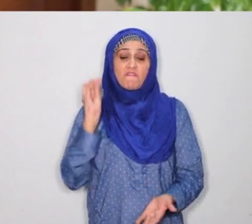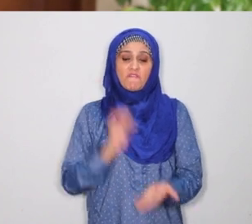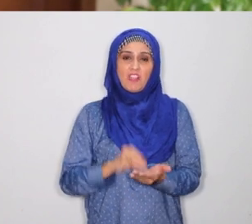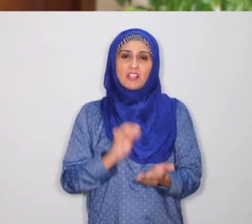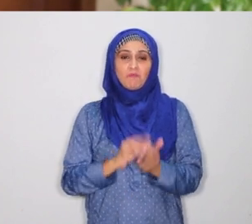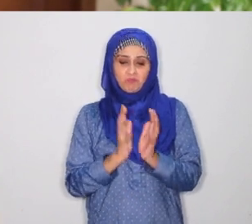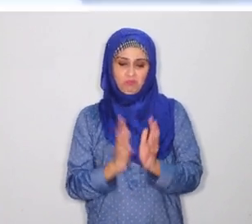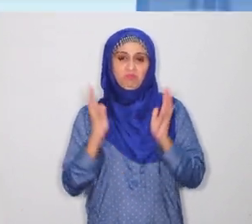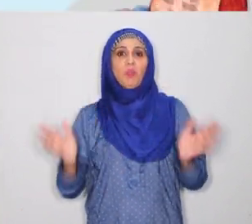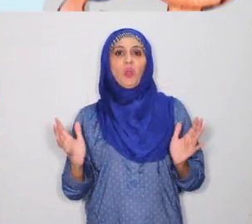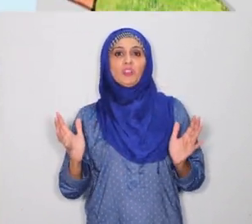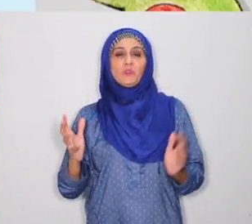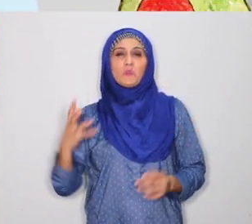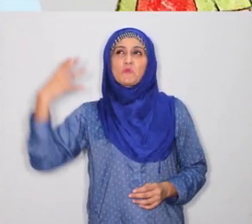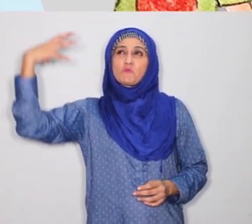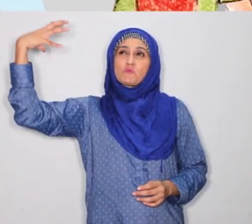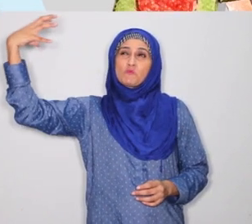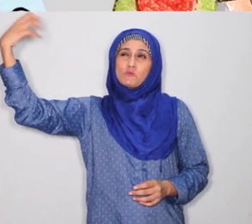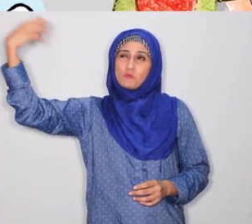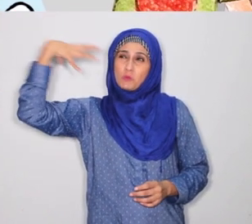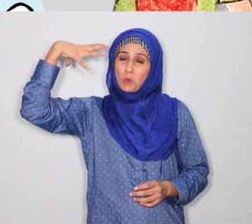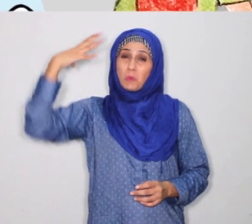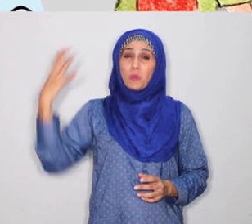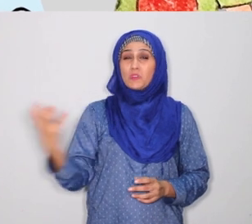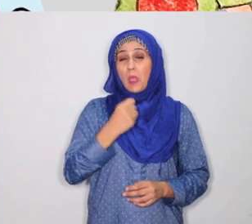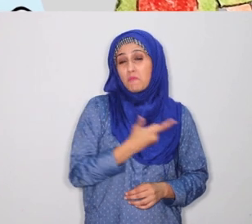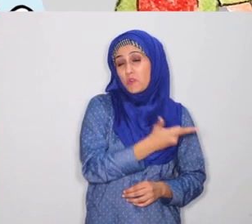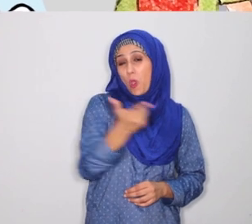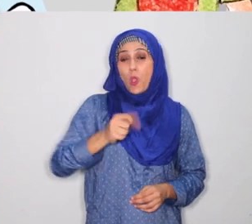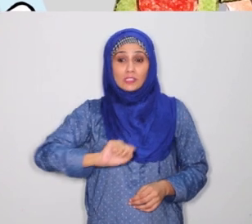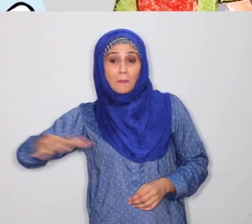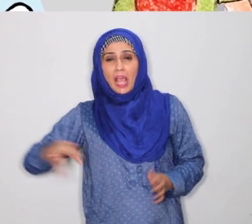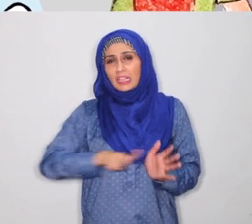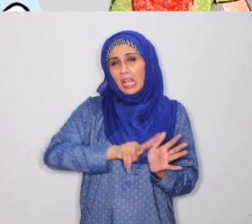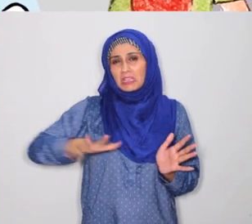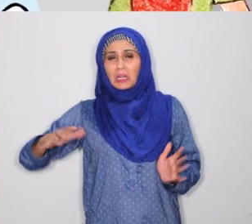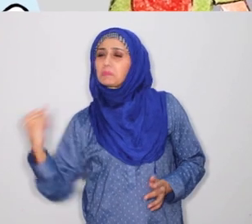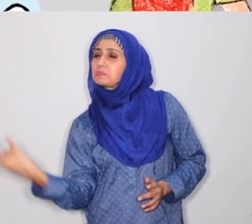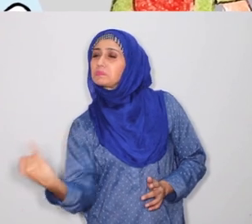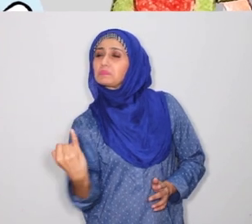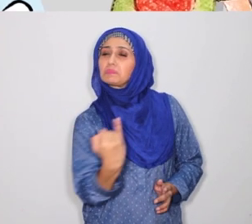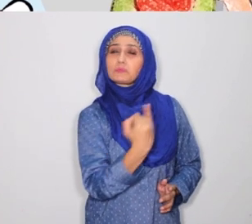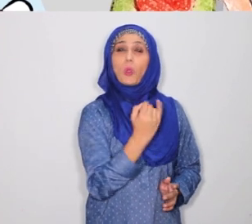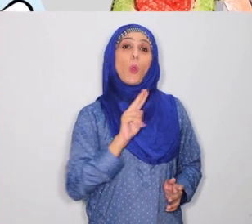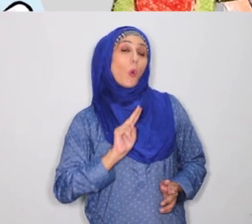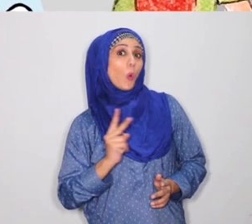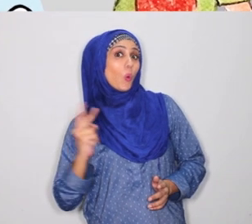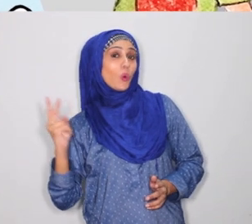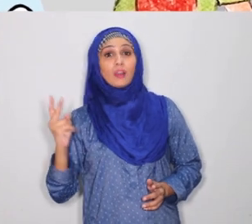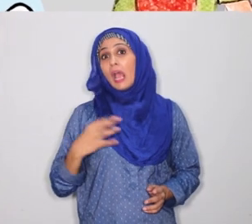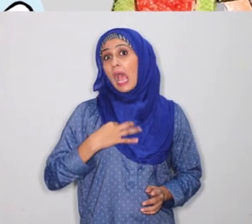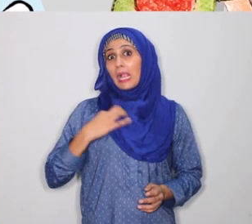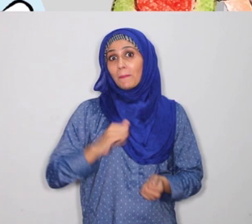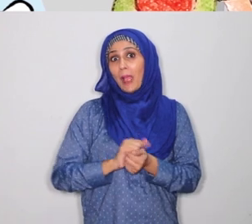हैं। धूप में लोग समंदर किनारे घूमने जाते हैं और तो और कपड़े